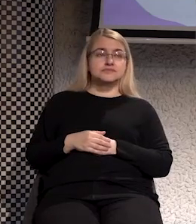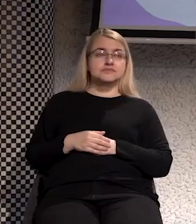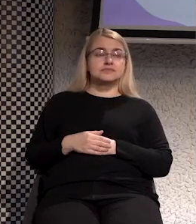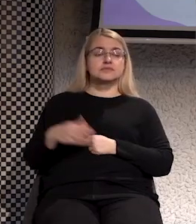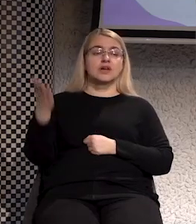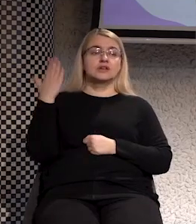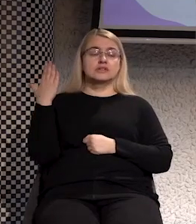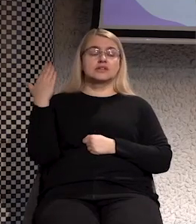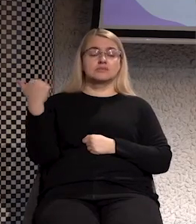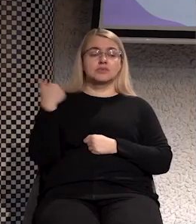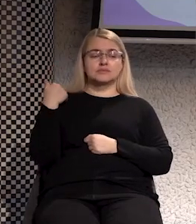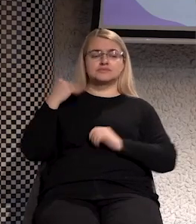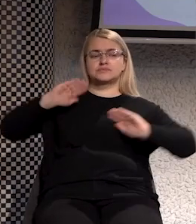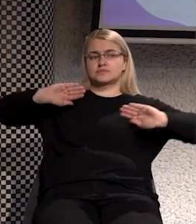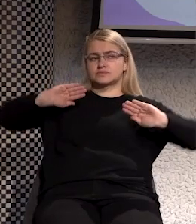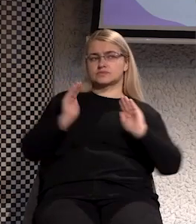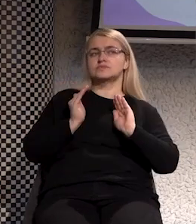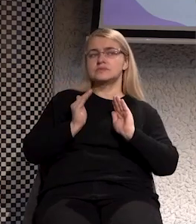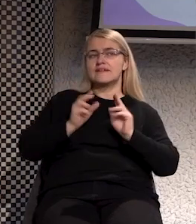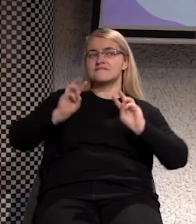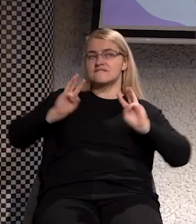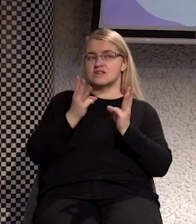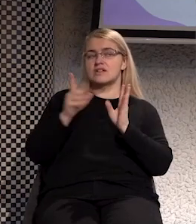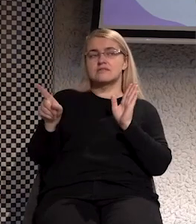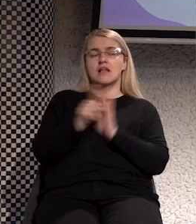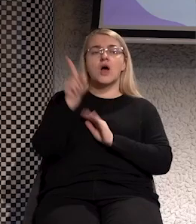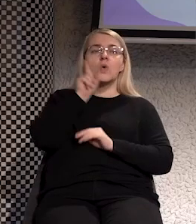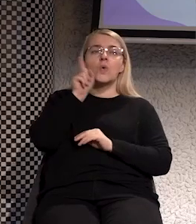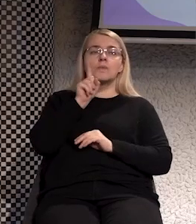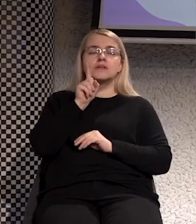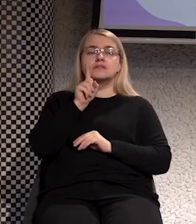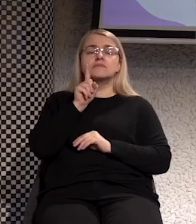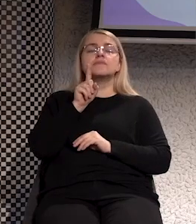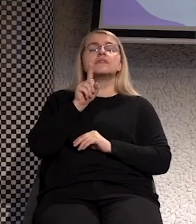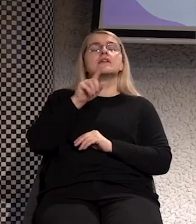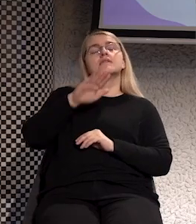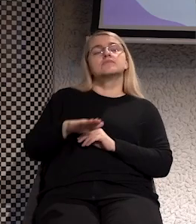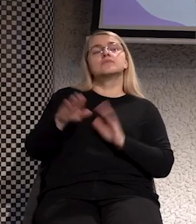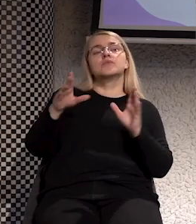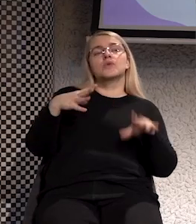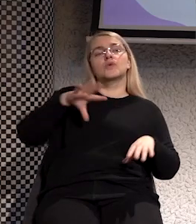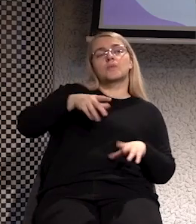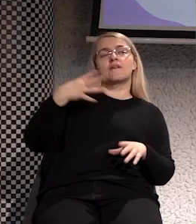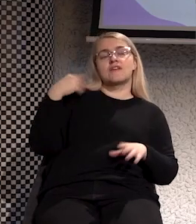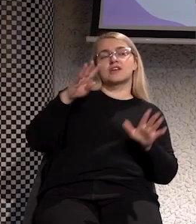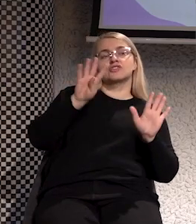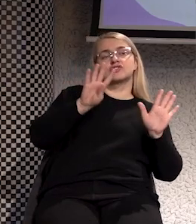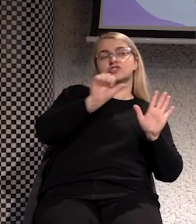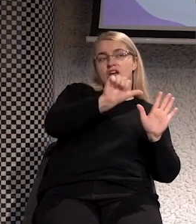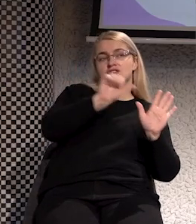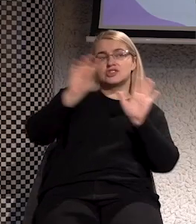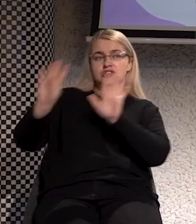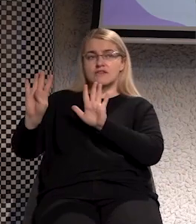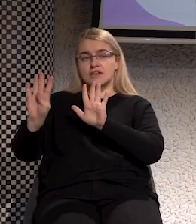Ostatnio prowadziłem taką skróconą wersję warsztatów dla chłopców 6-9 lat, więc myślę, że nie w takim